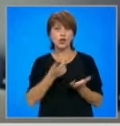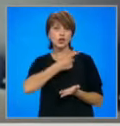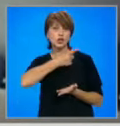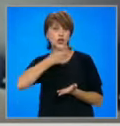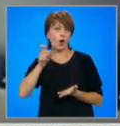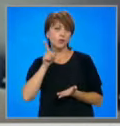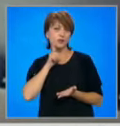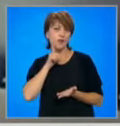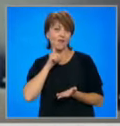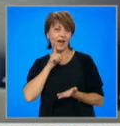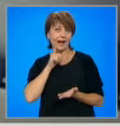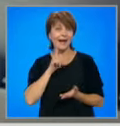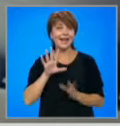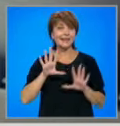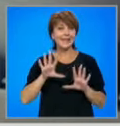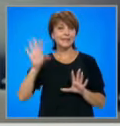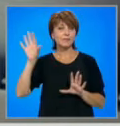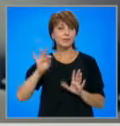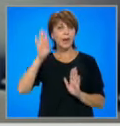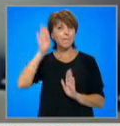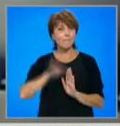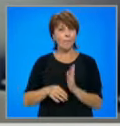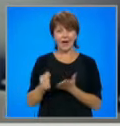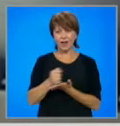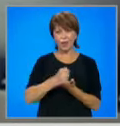с 10% от емисиите необходими на другите самолети.